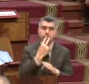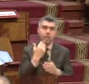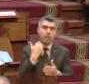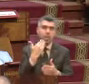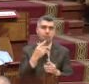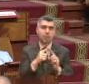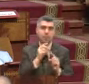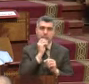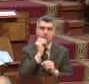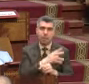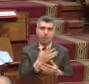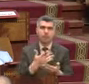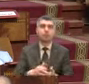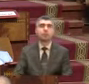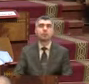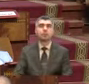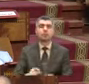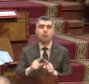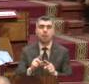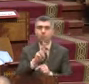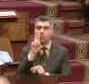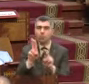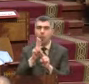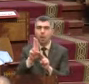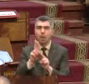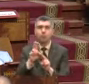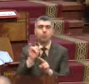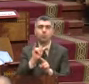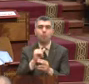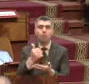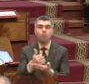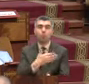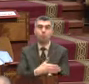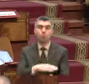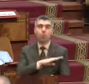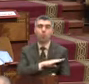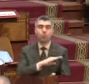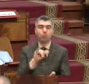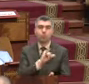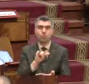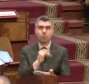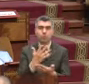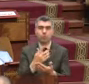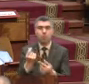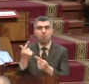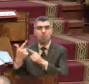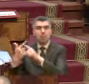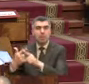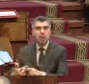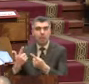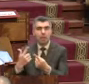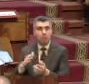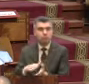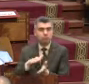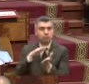المطارح ديالها، الشيء الذي كيخلينا كنتسالوا عده تساؤلات، من المسؤول وفين هي الموارد والماديه اللي ترصدت